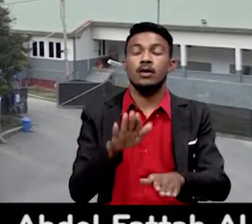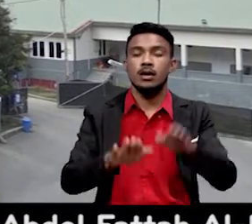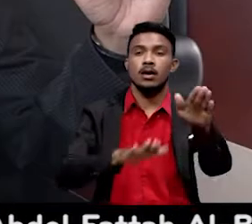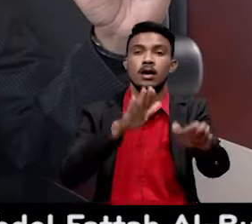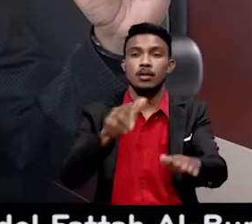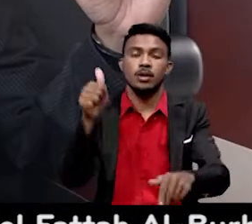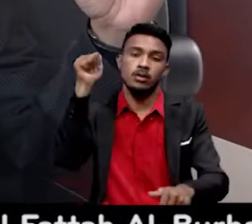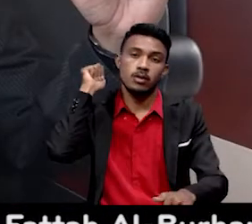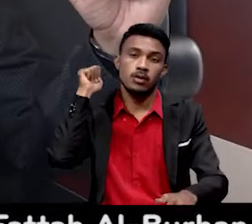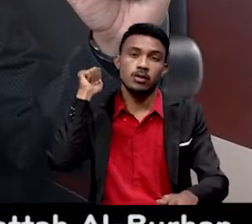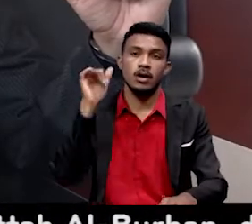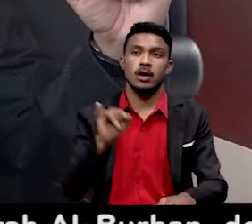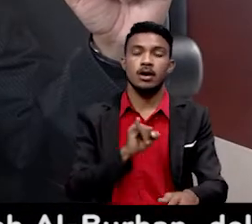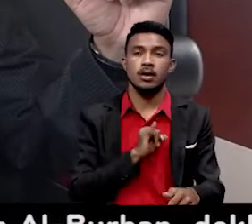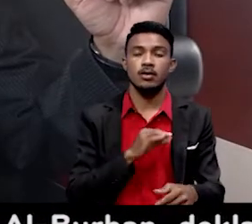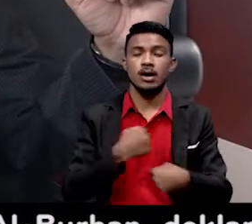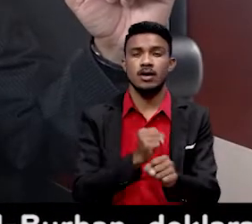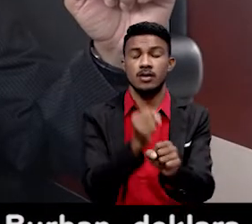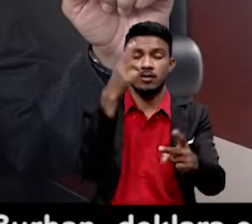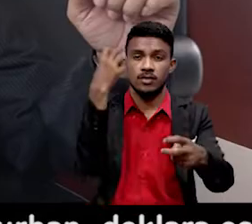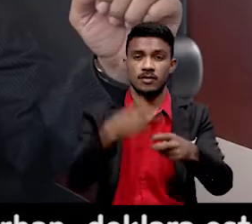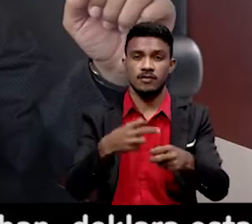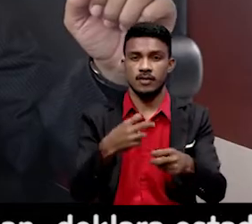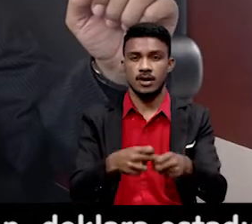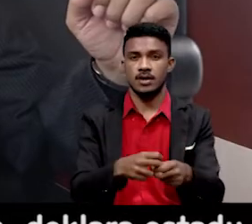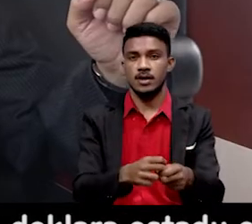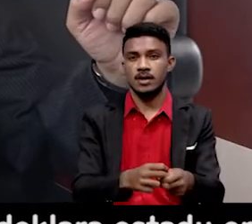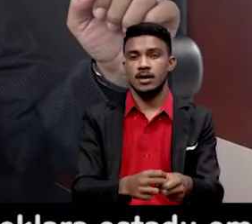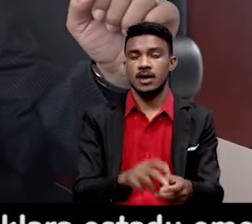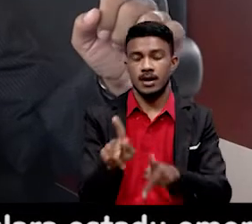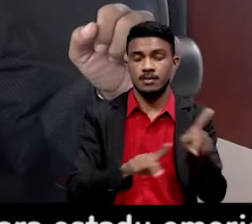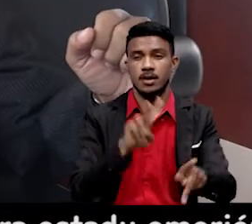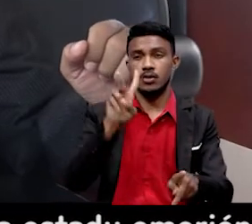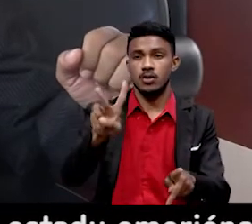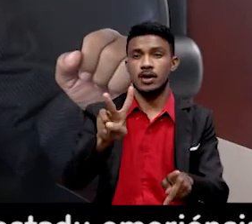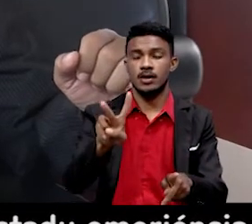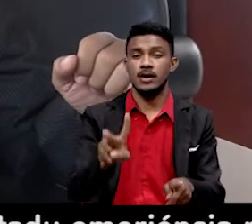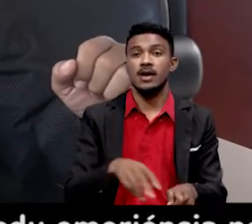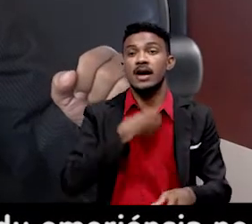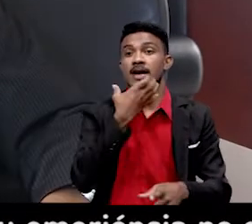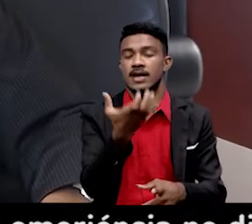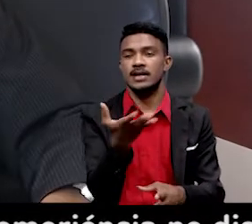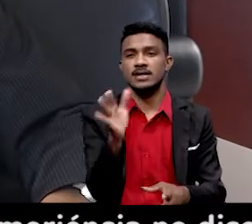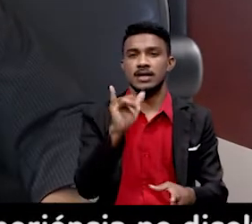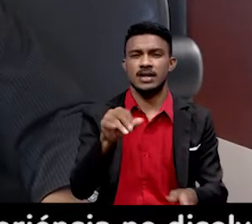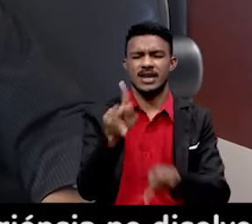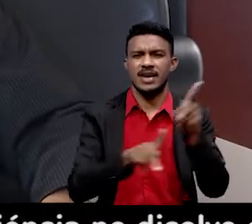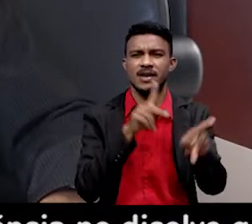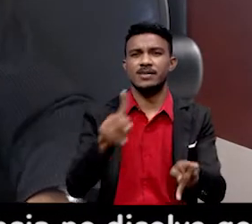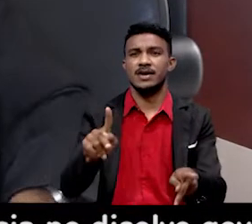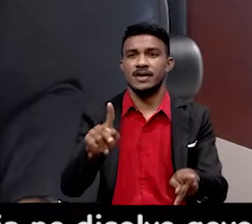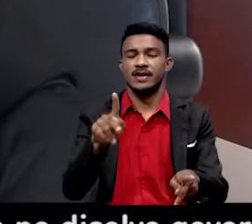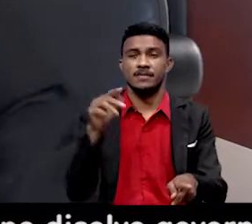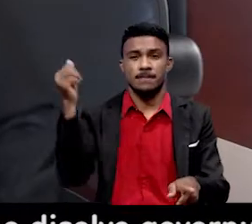samal tatu atrapalya los botama kruane hak killer yang kamu setan tau manusia botama kruane mas